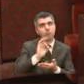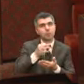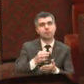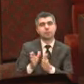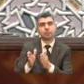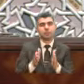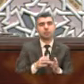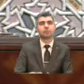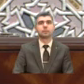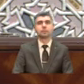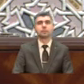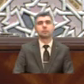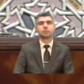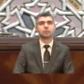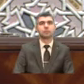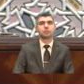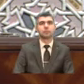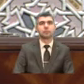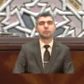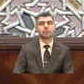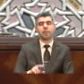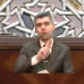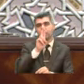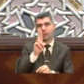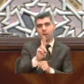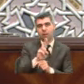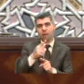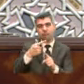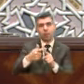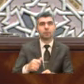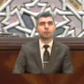الرئيس. شكرا. تعقيب السيد النائب.